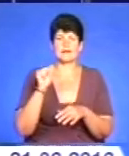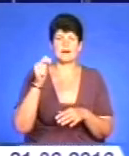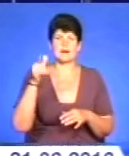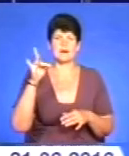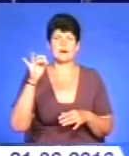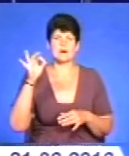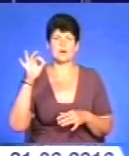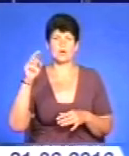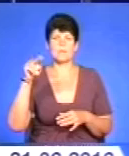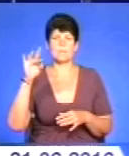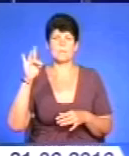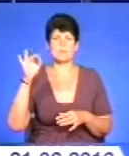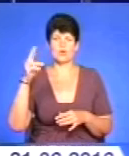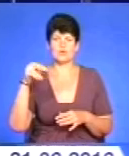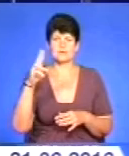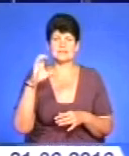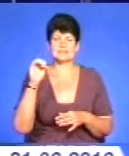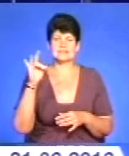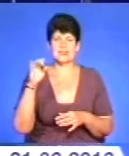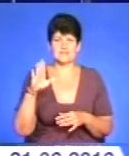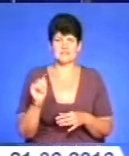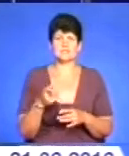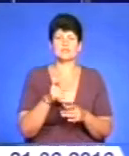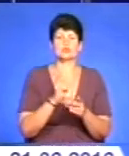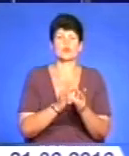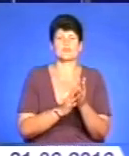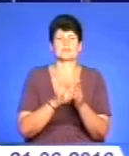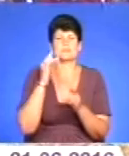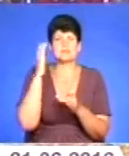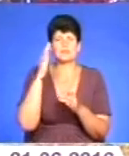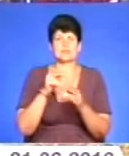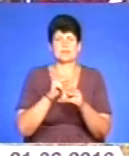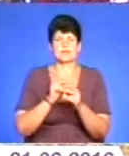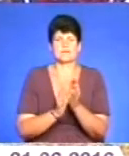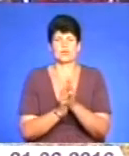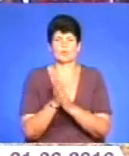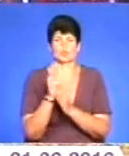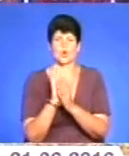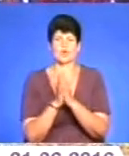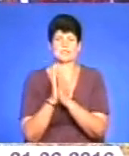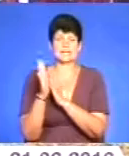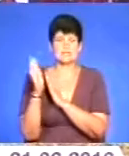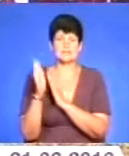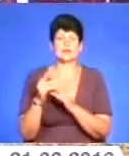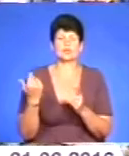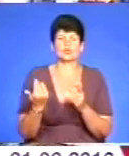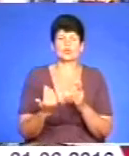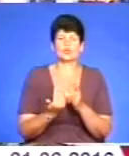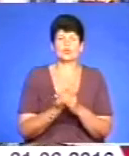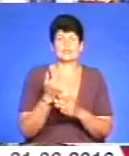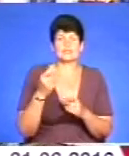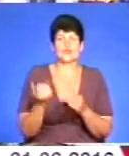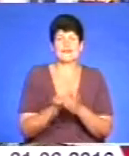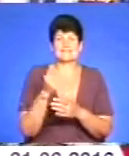50 компаній, які спеціалізуються на галузі рослинництва. Більше в сюжеті. До форуму аграрних інновацій «Нове зернятко»